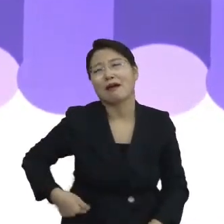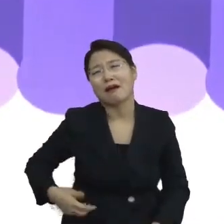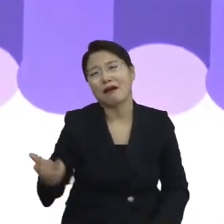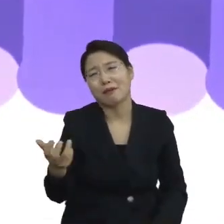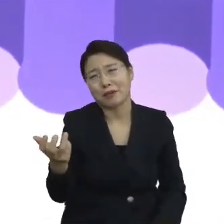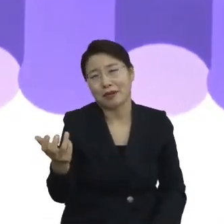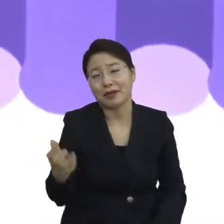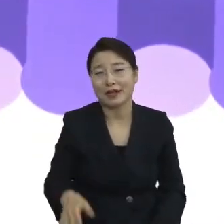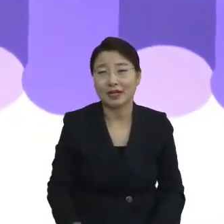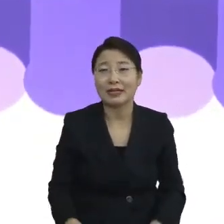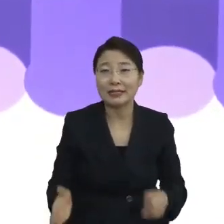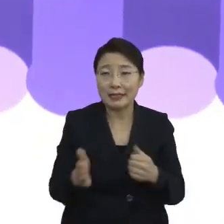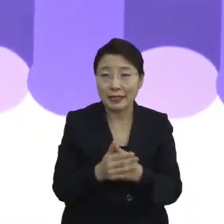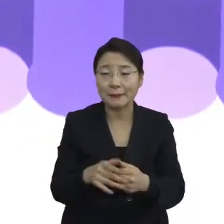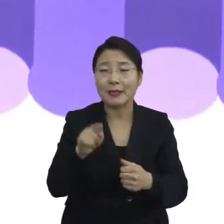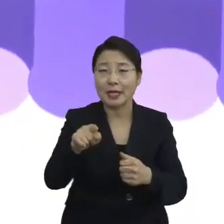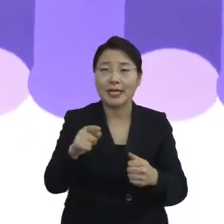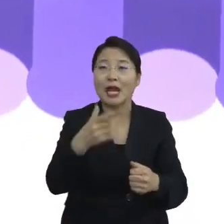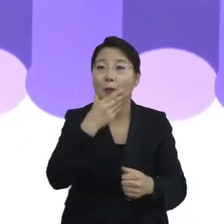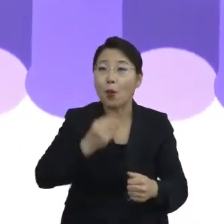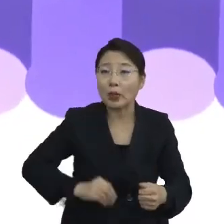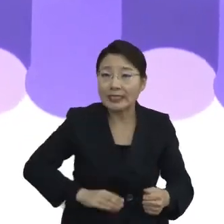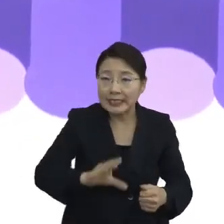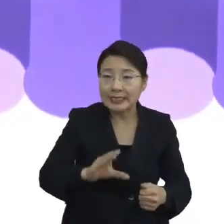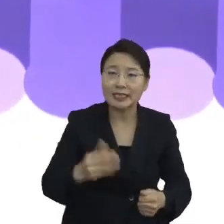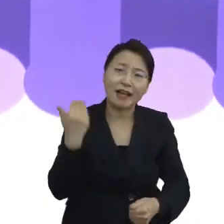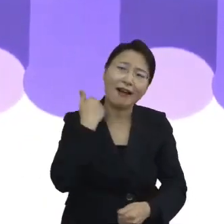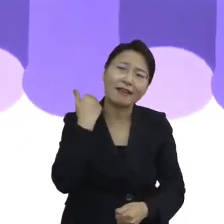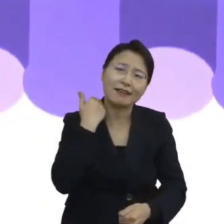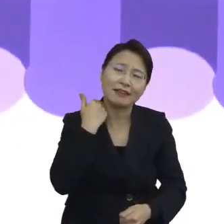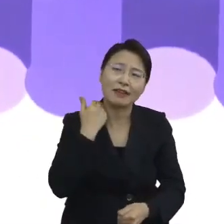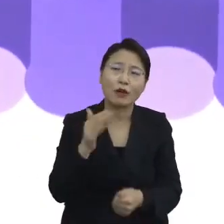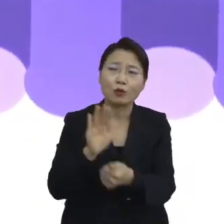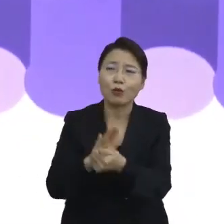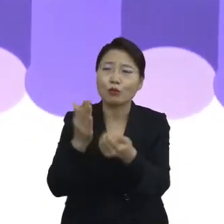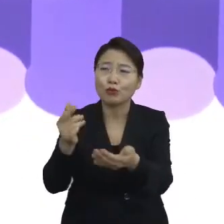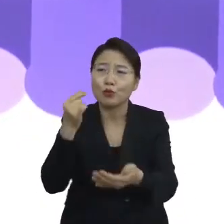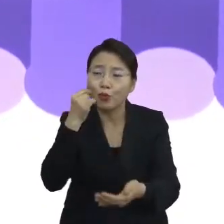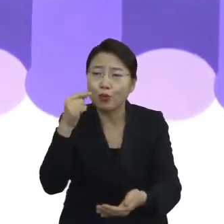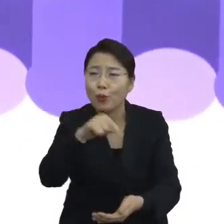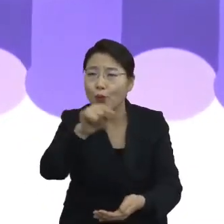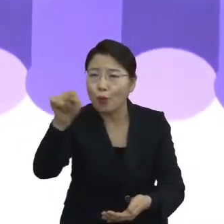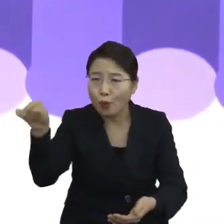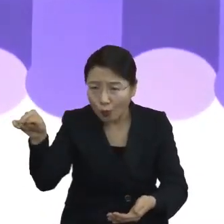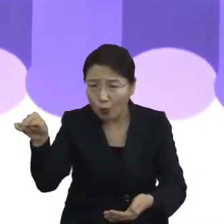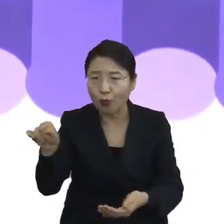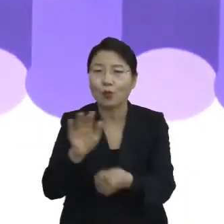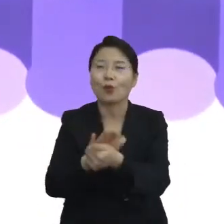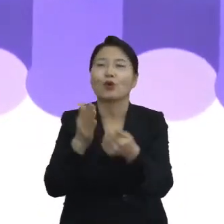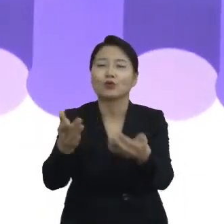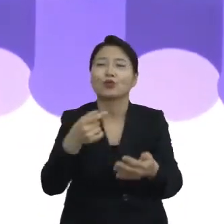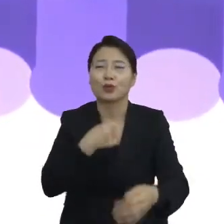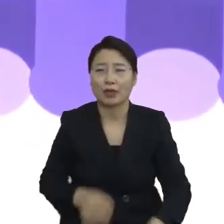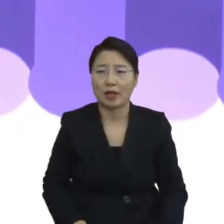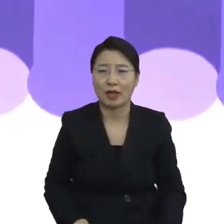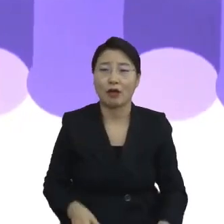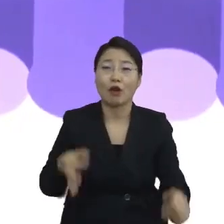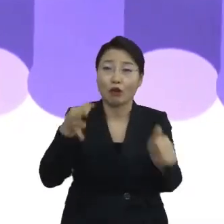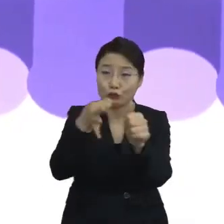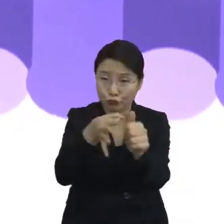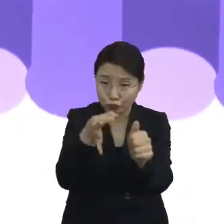복지 제도를 틀거리부터 바꿔서 이런 사각지대를 해소하고 이분들이 더 열심히 일할 수 있도록 만들겠다 한